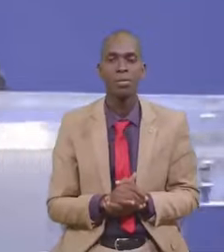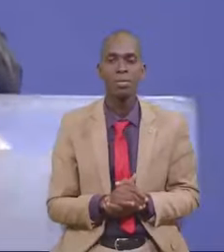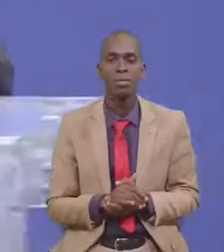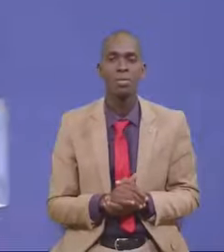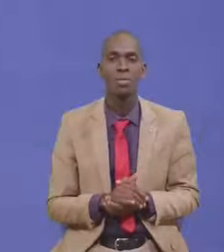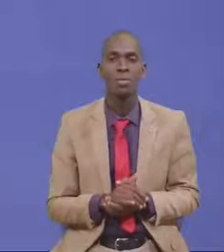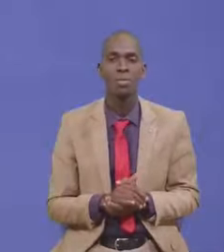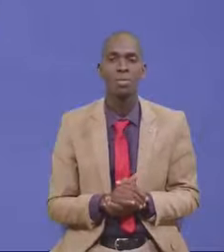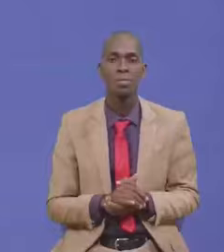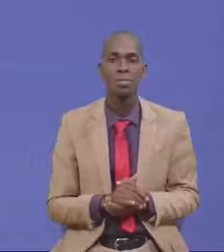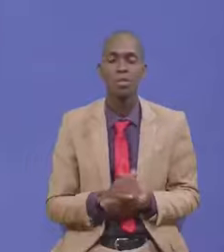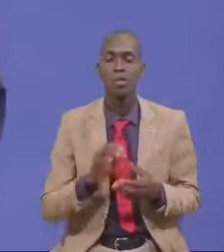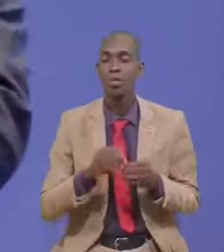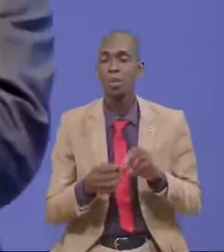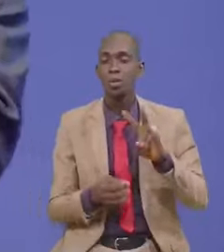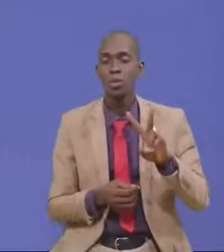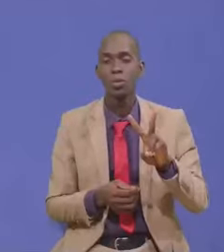Deuxième élément,